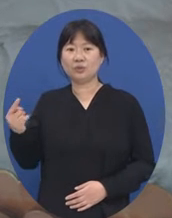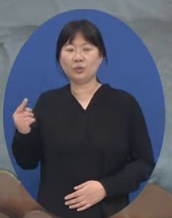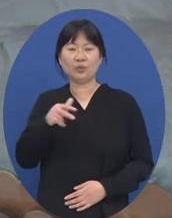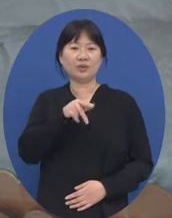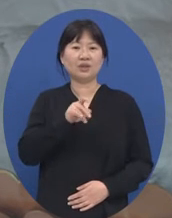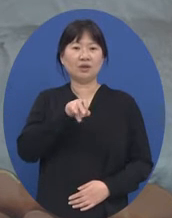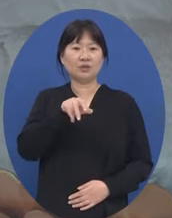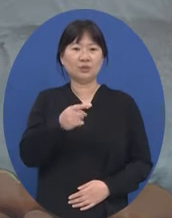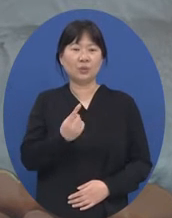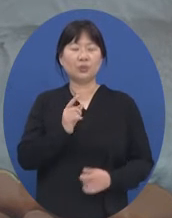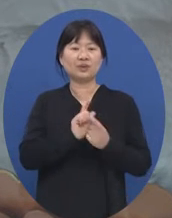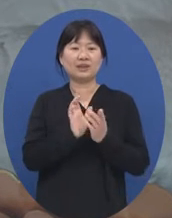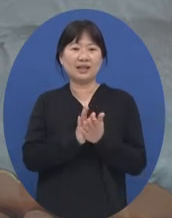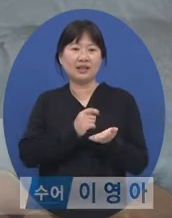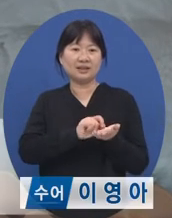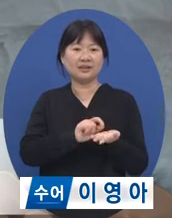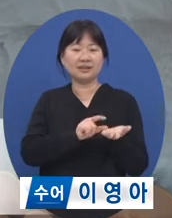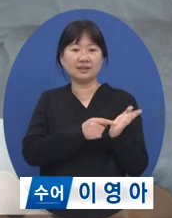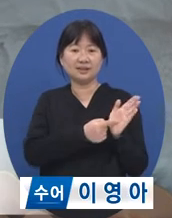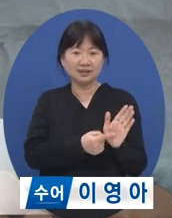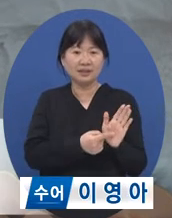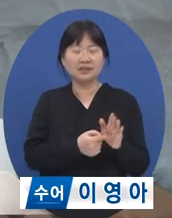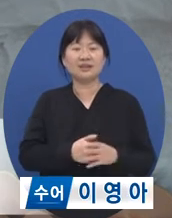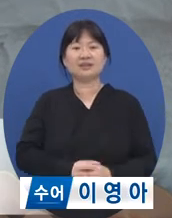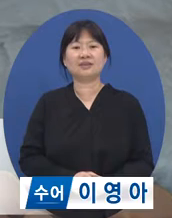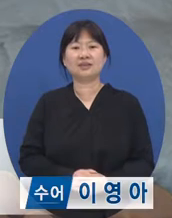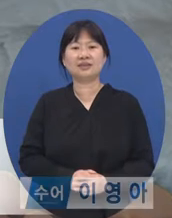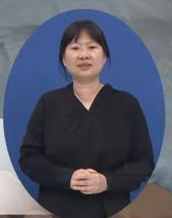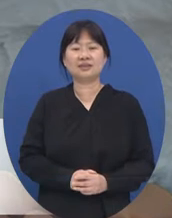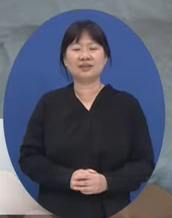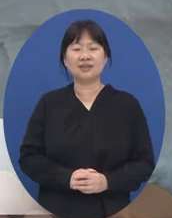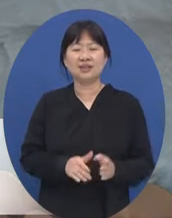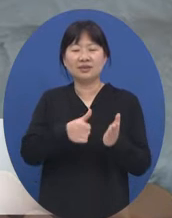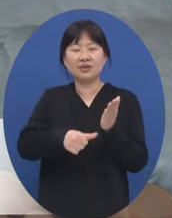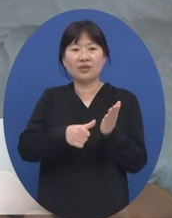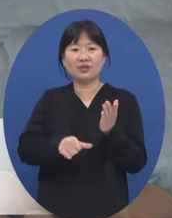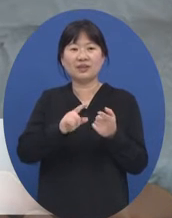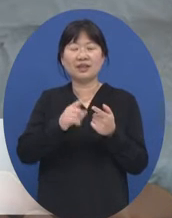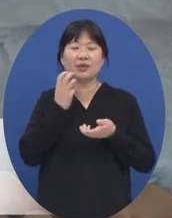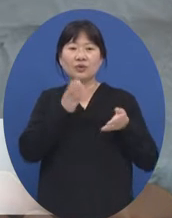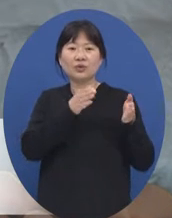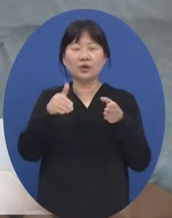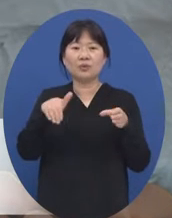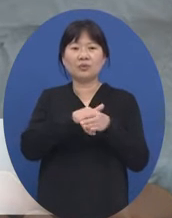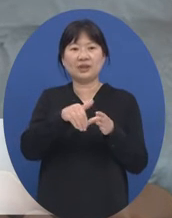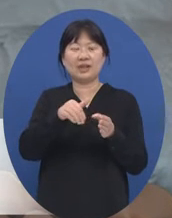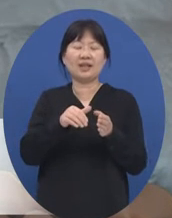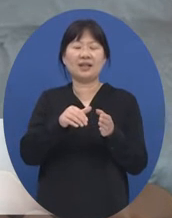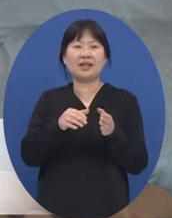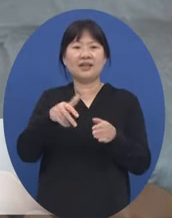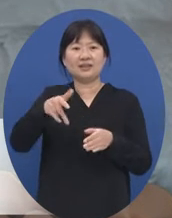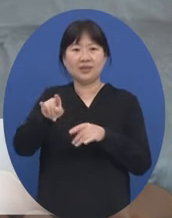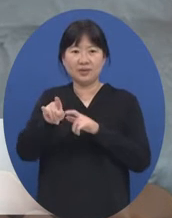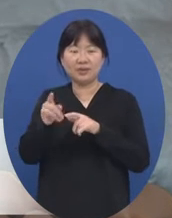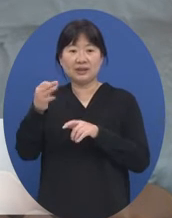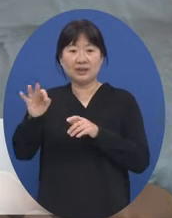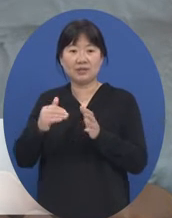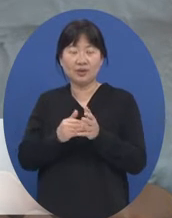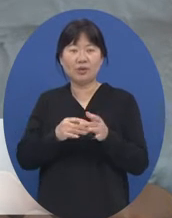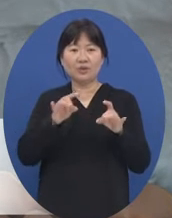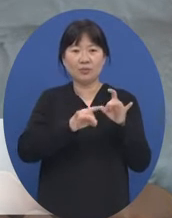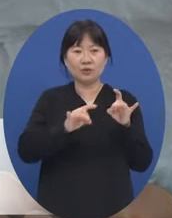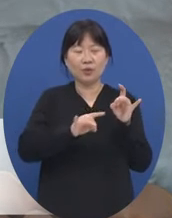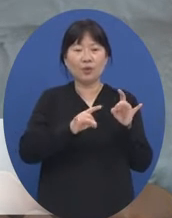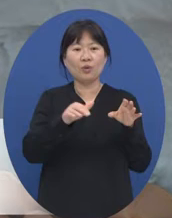영조와 정조의 친필이 담긴 희귀한 어플 처비 경기도 문화재로 지정되어 있습니다 돈의 산재 안 부러워 불경